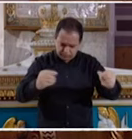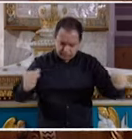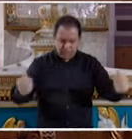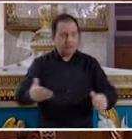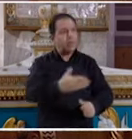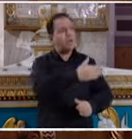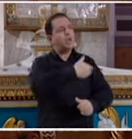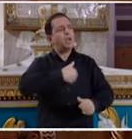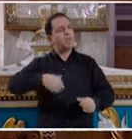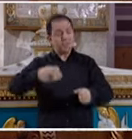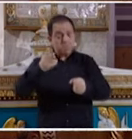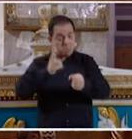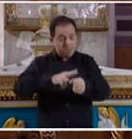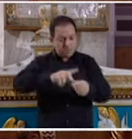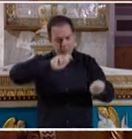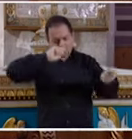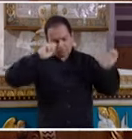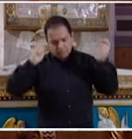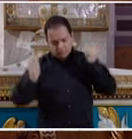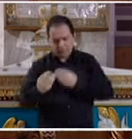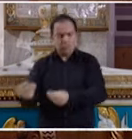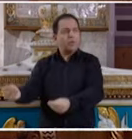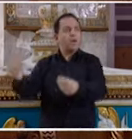θανάτωτε, και ημίς